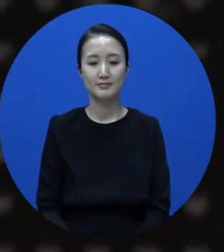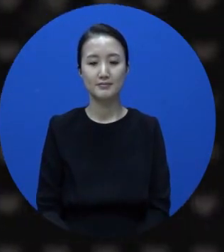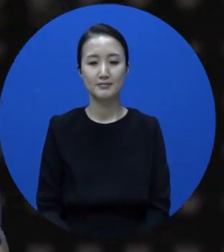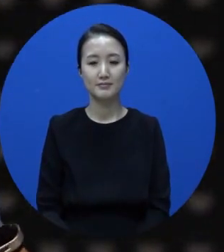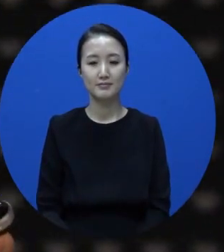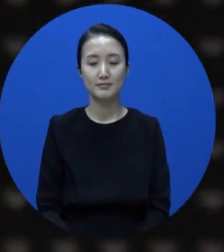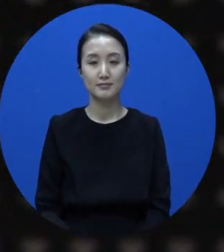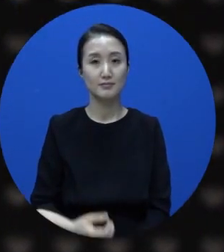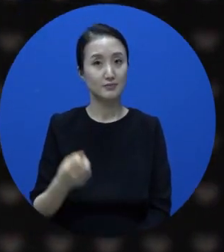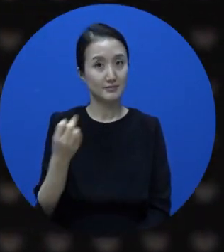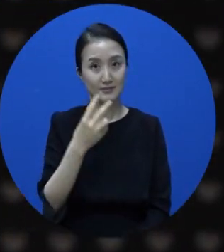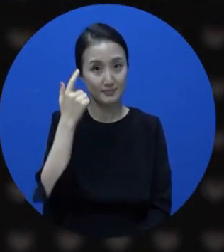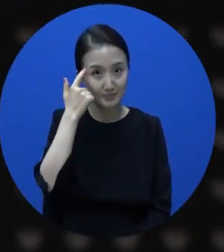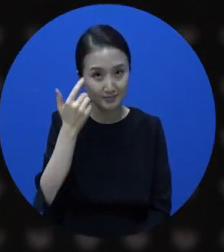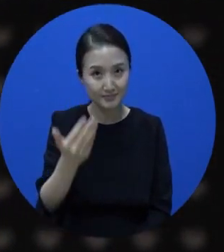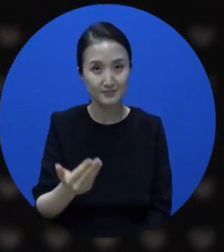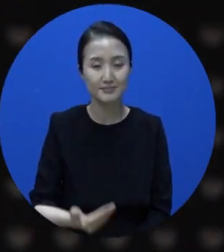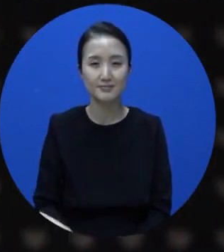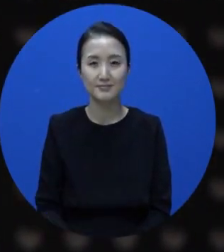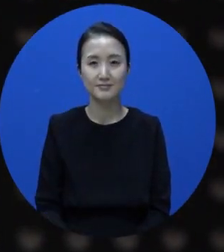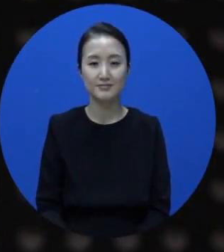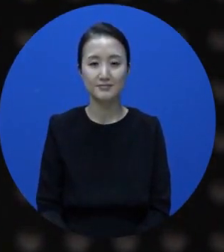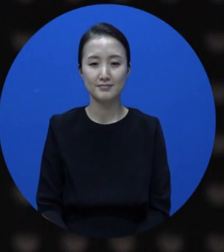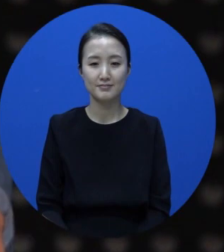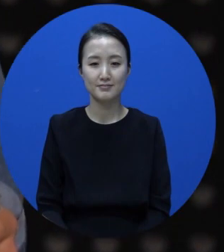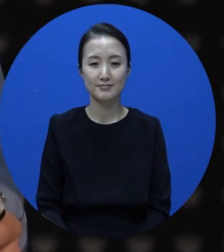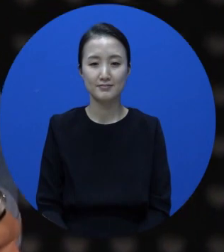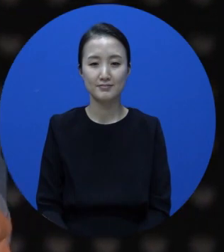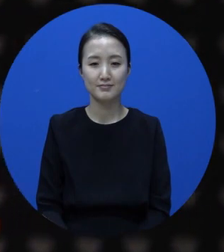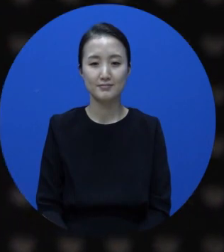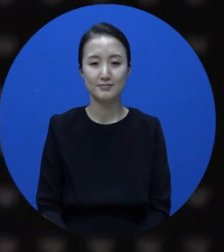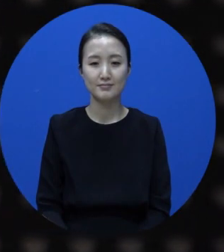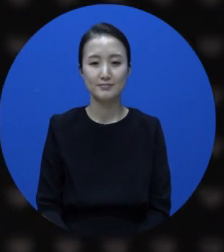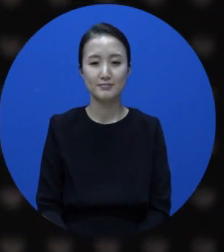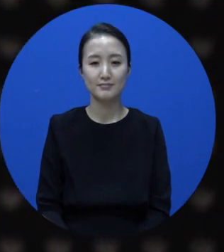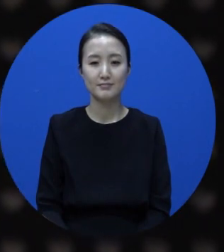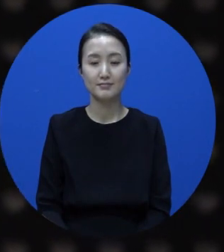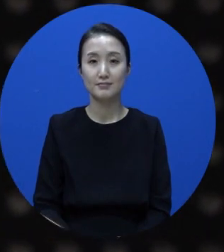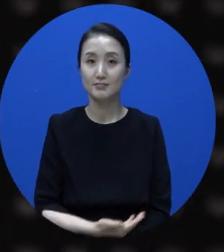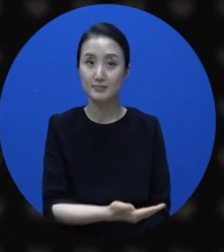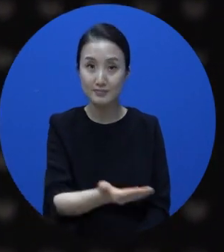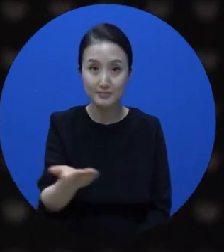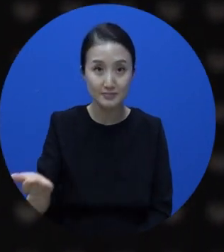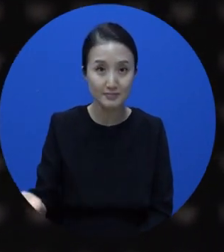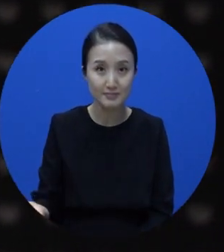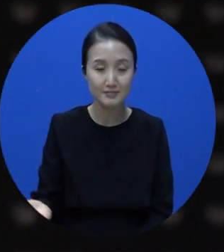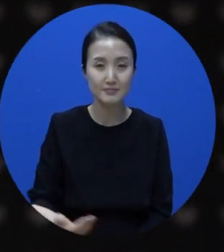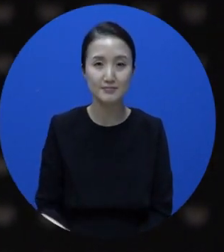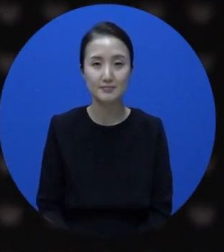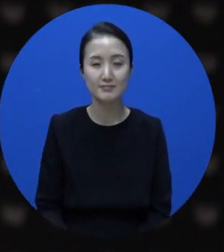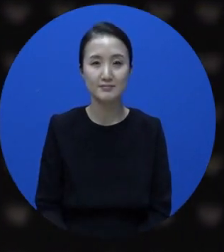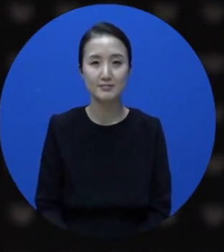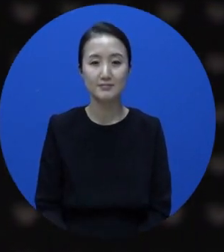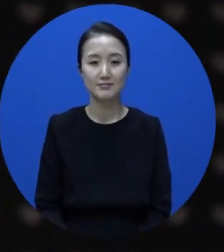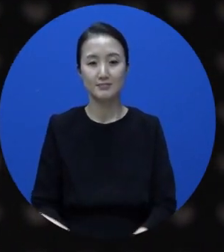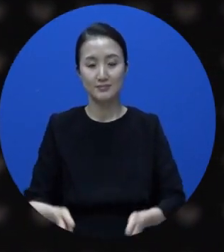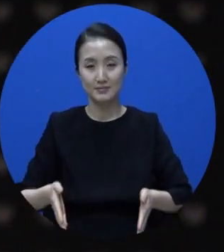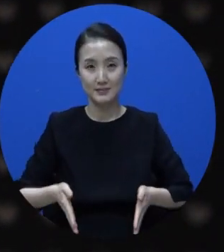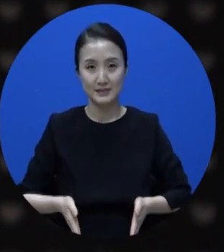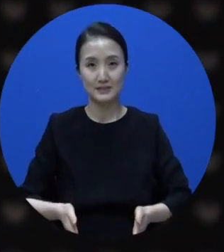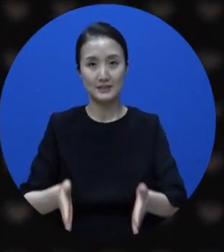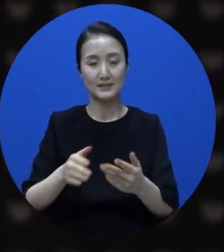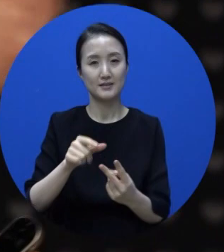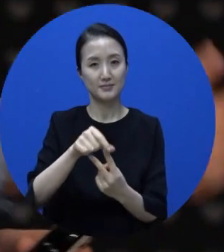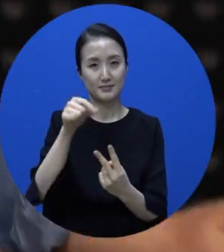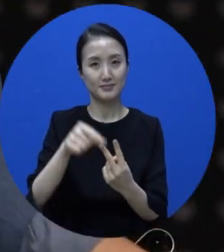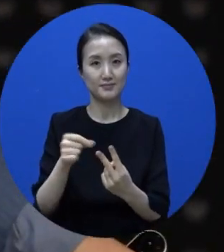잠옷 또 질문 드려 볼게요 여러분이 선택한 이 길이 잘한 선택인지